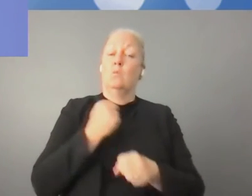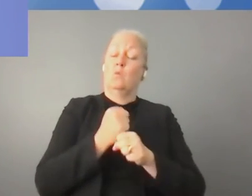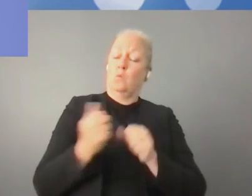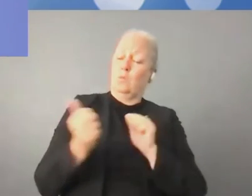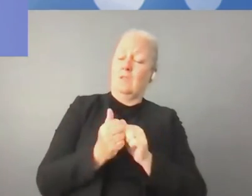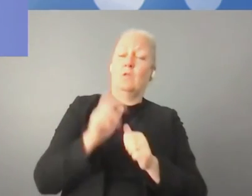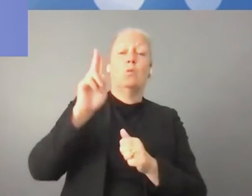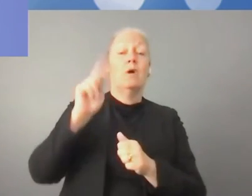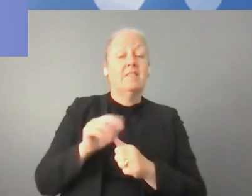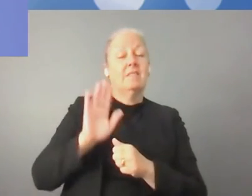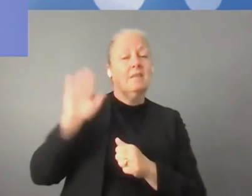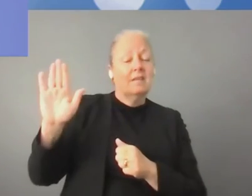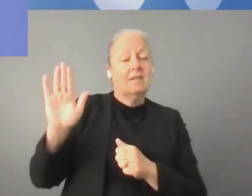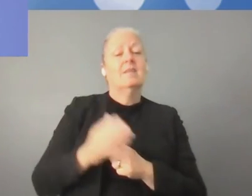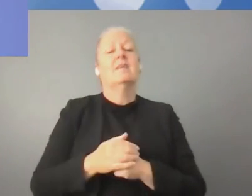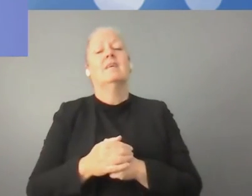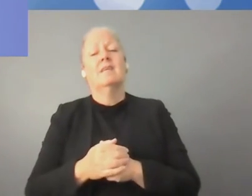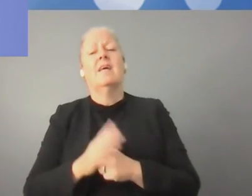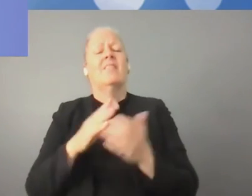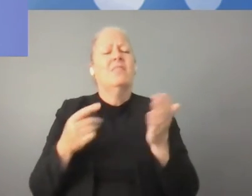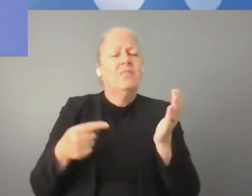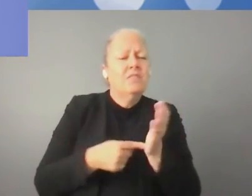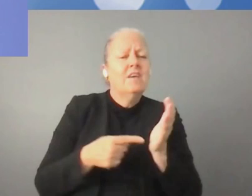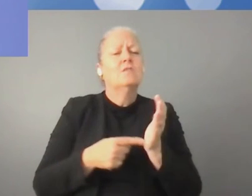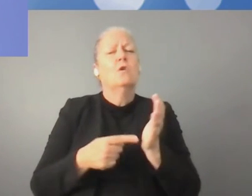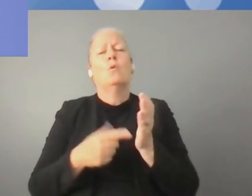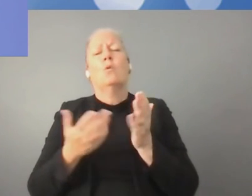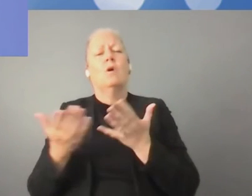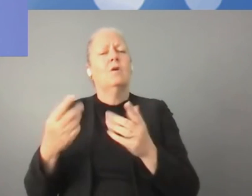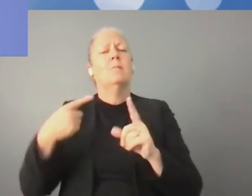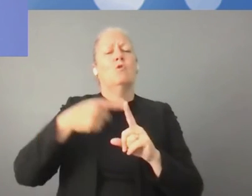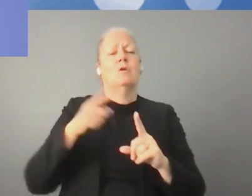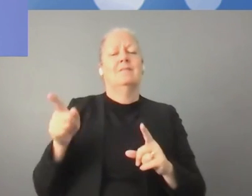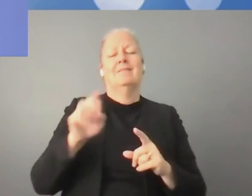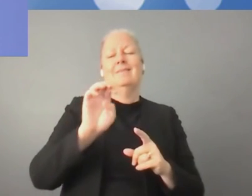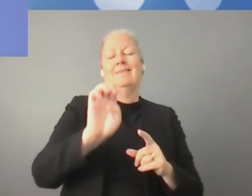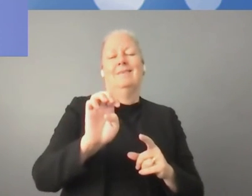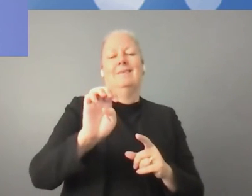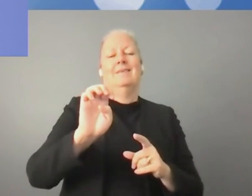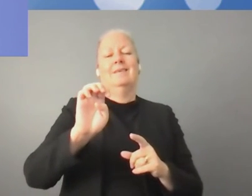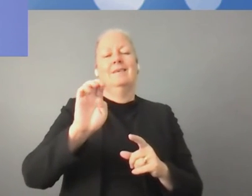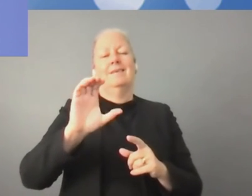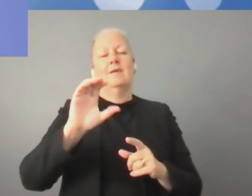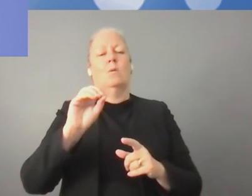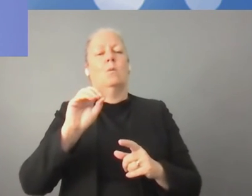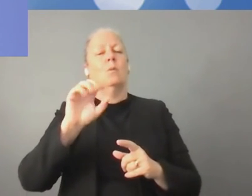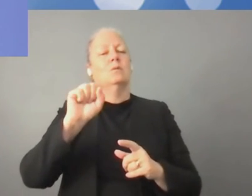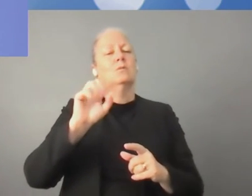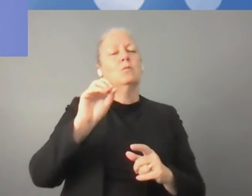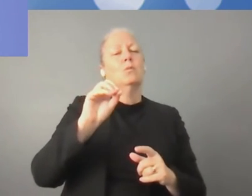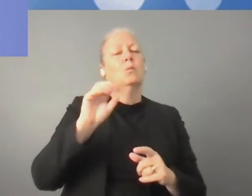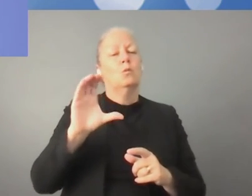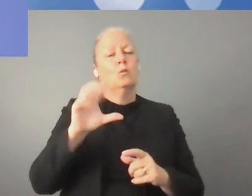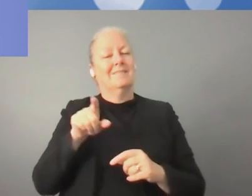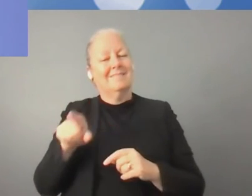что мы готовы вовлечься в эти международные усилия и, несомненно, в сотрудничестве с